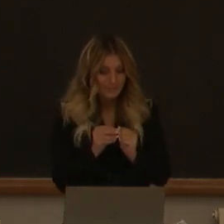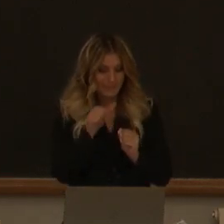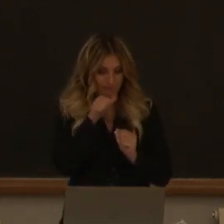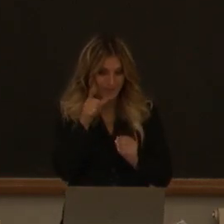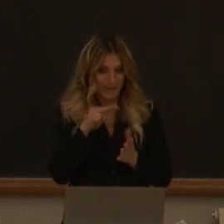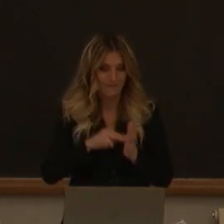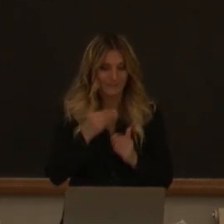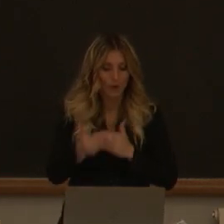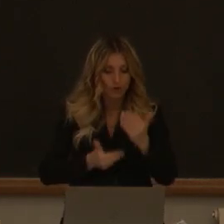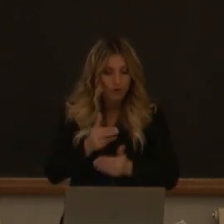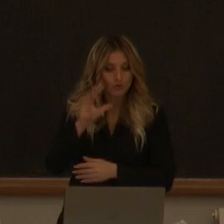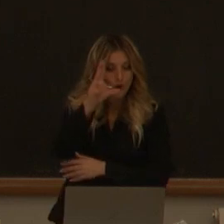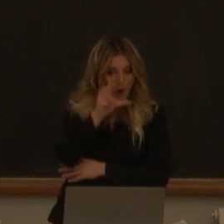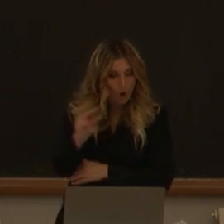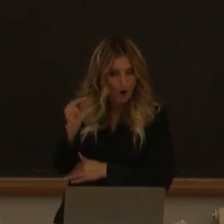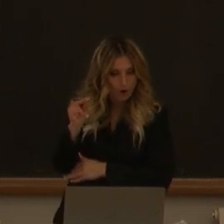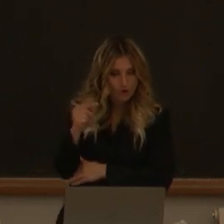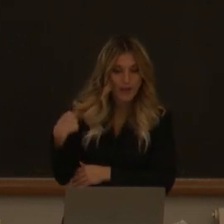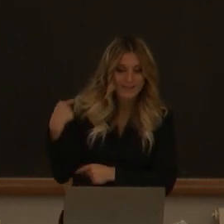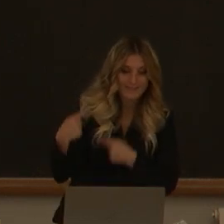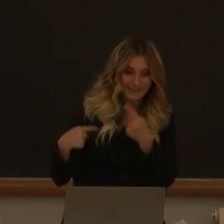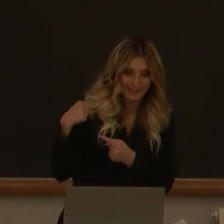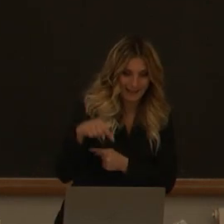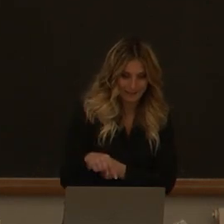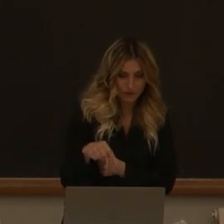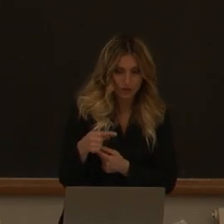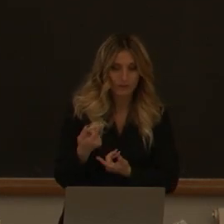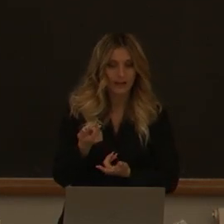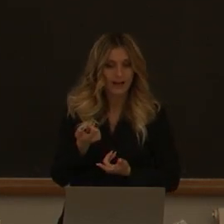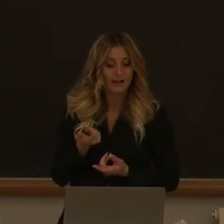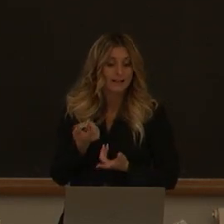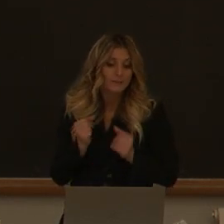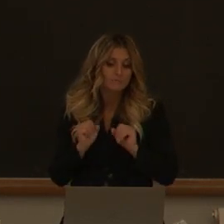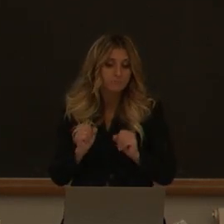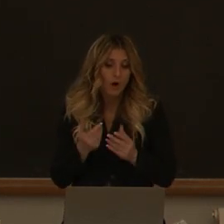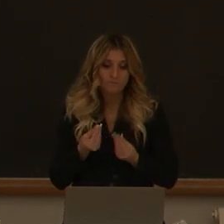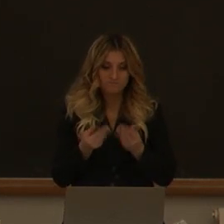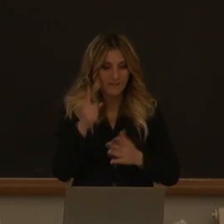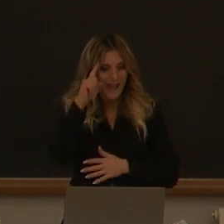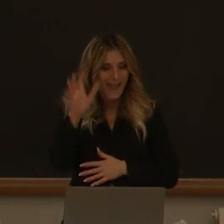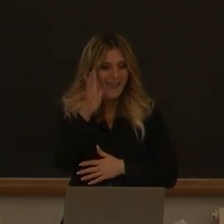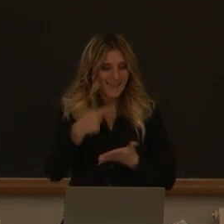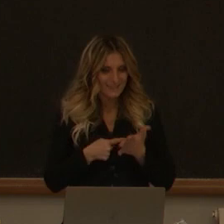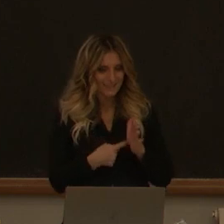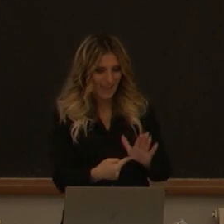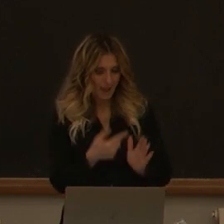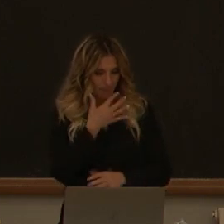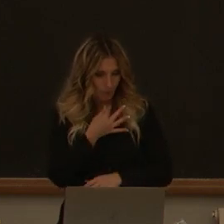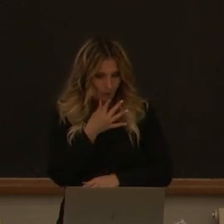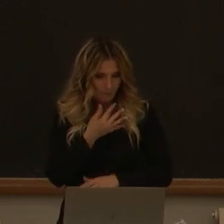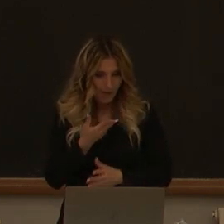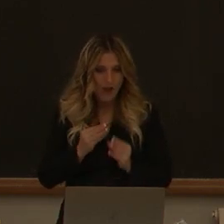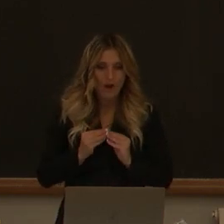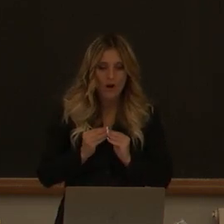tecnologia con le conoscenze tradizionali, e quindi credo che possa essere un bel esempio di